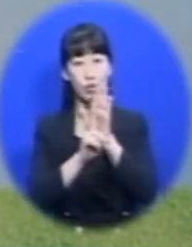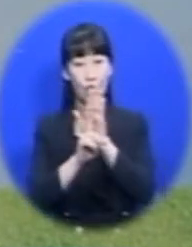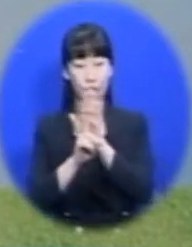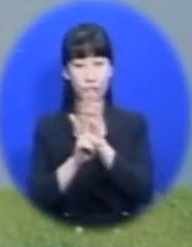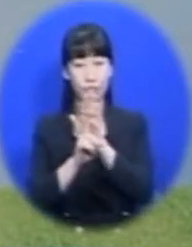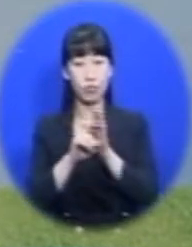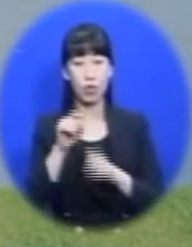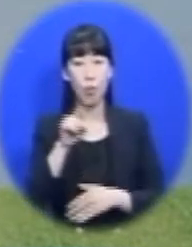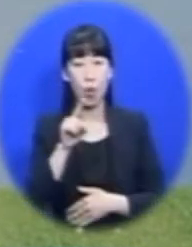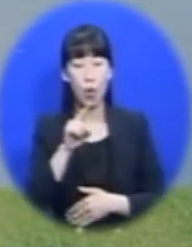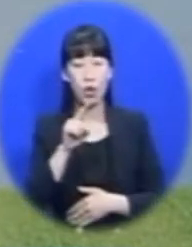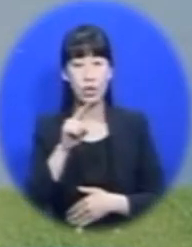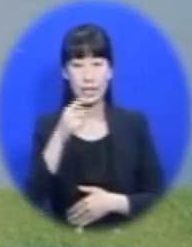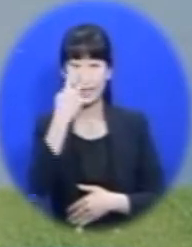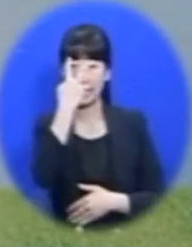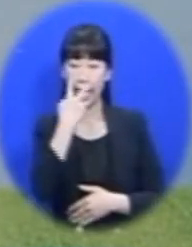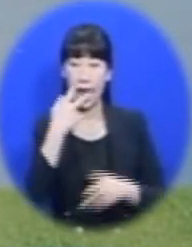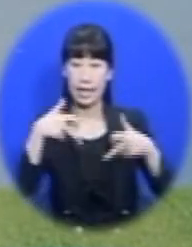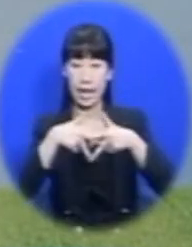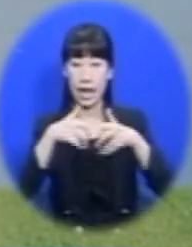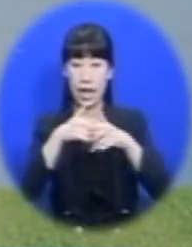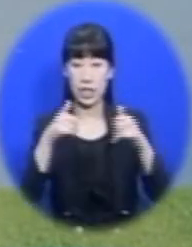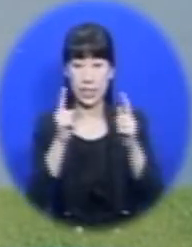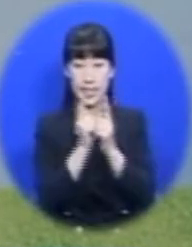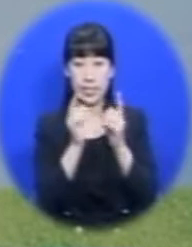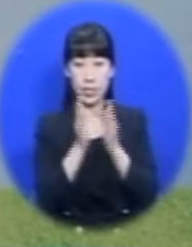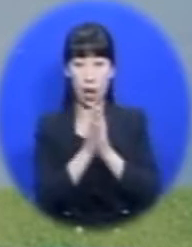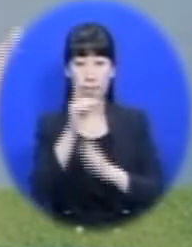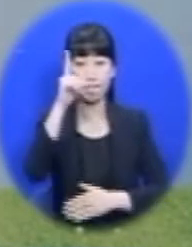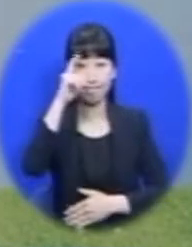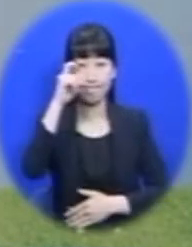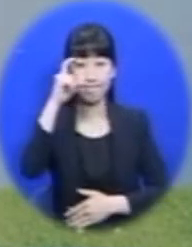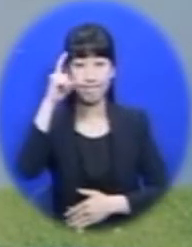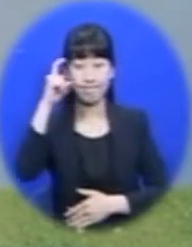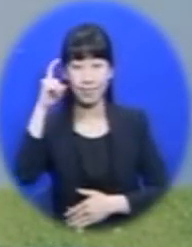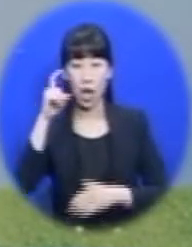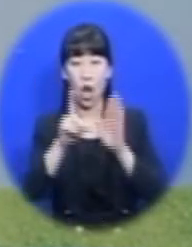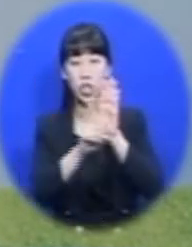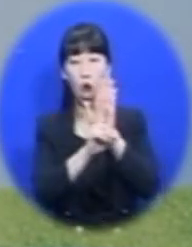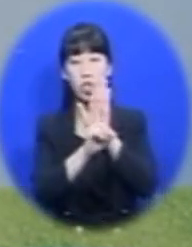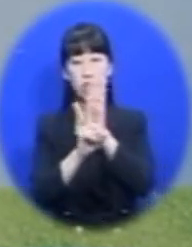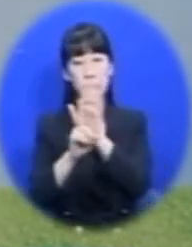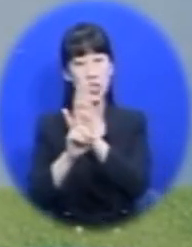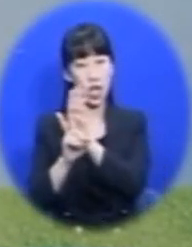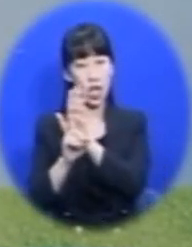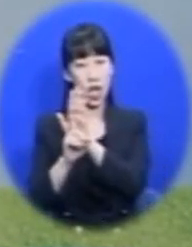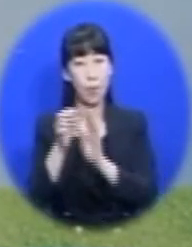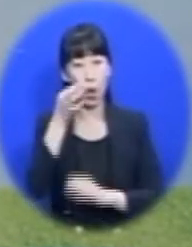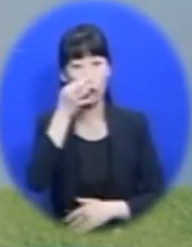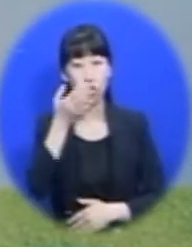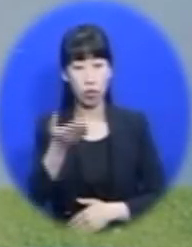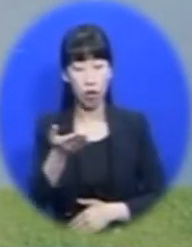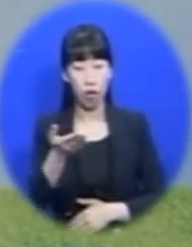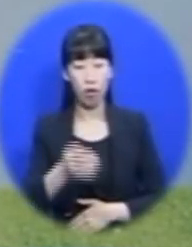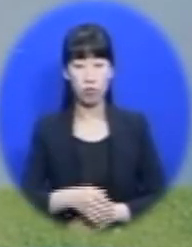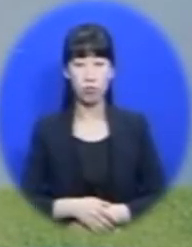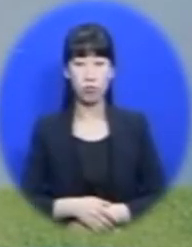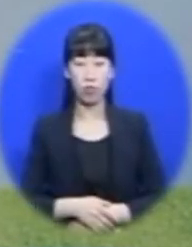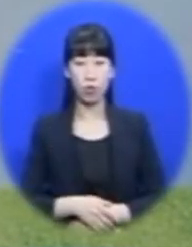시각 장애인들이 사진을 찍어서 그것을 전시하는 겁니다. 보이지 않는 시각